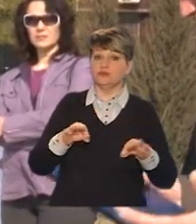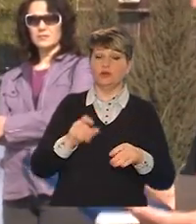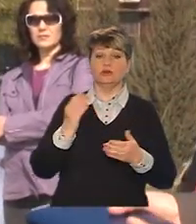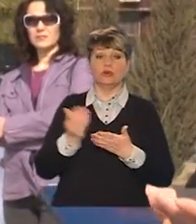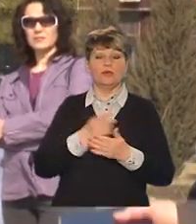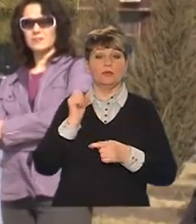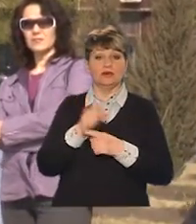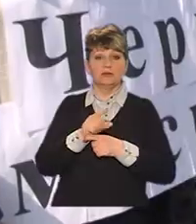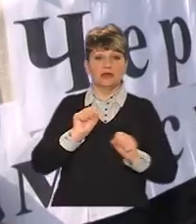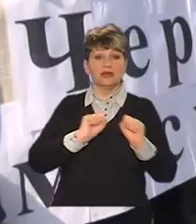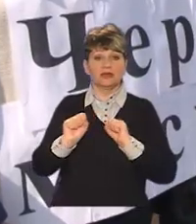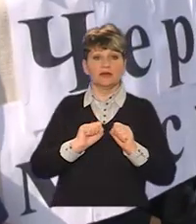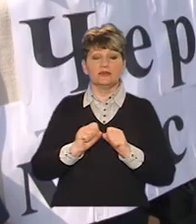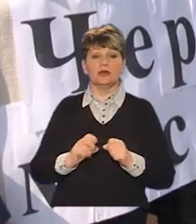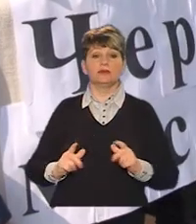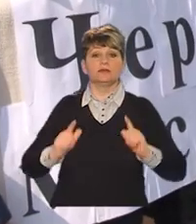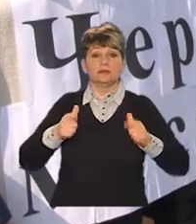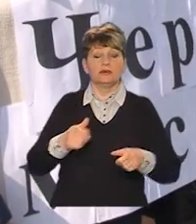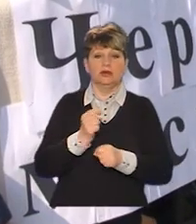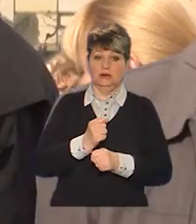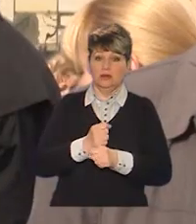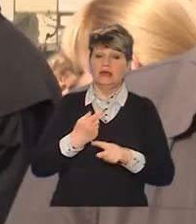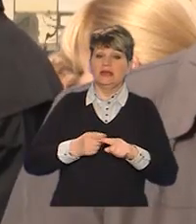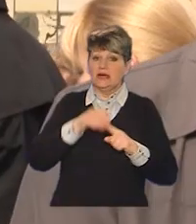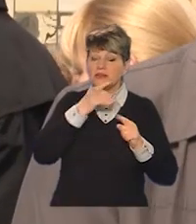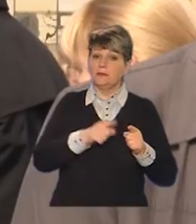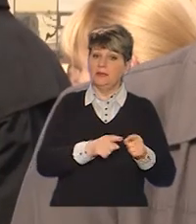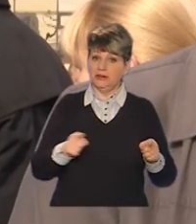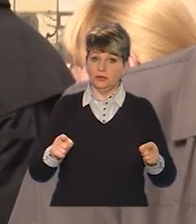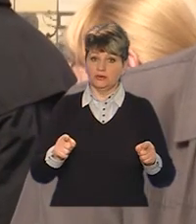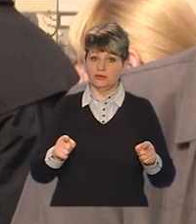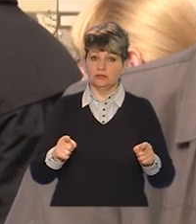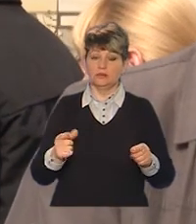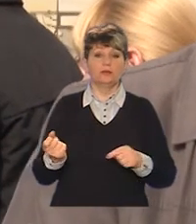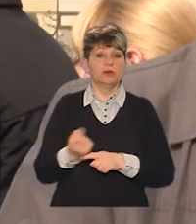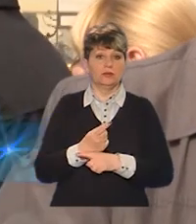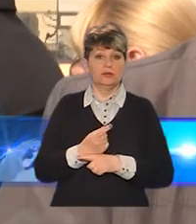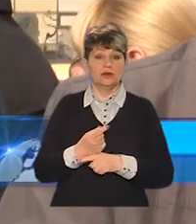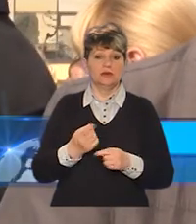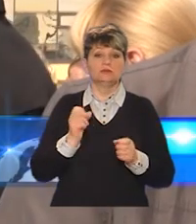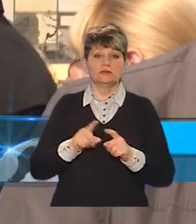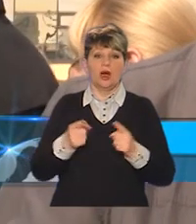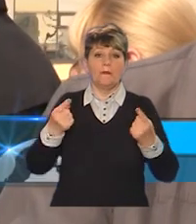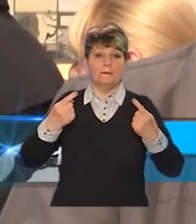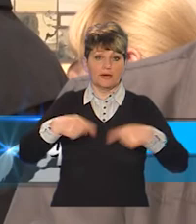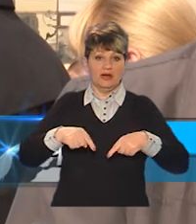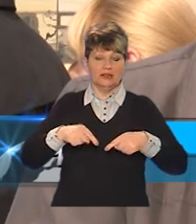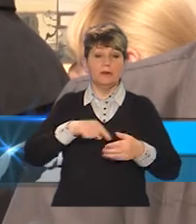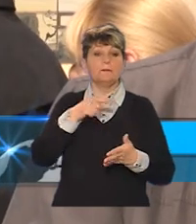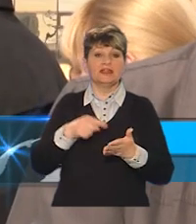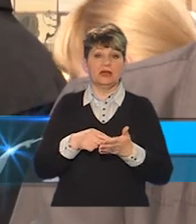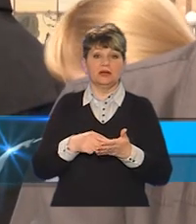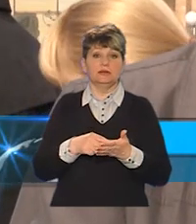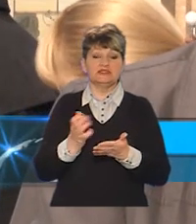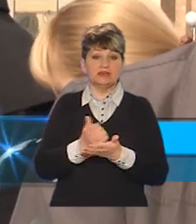керівнику Олегу Самчуку стати до роботи. І цей період став таким провальним